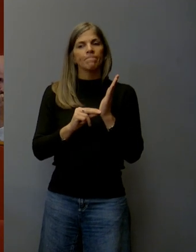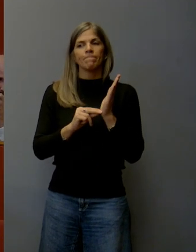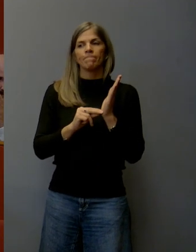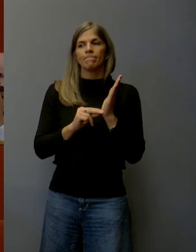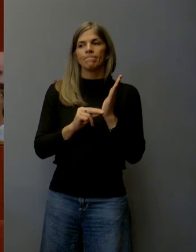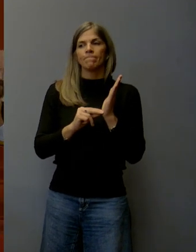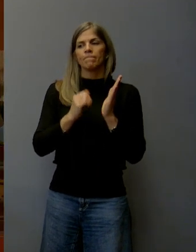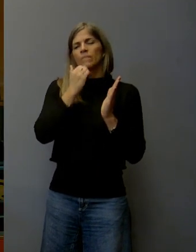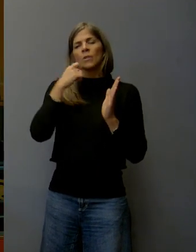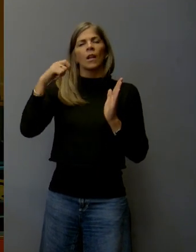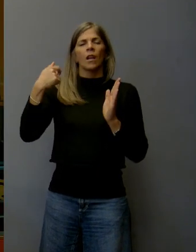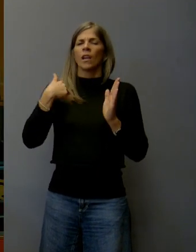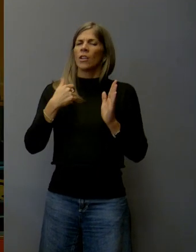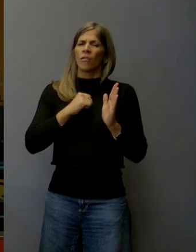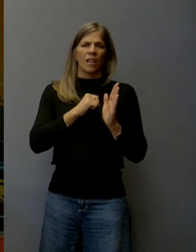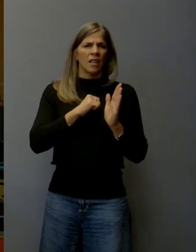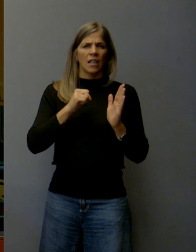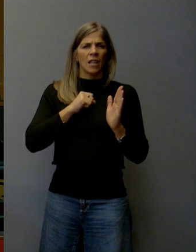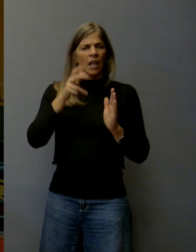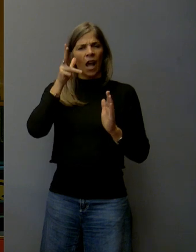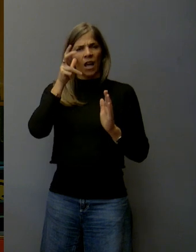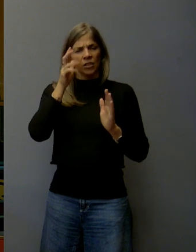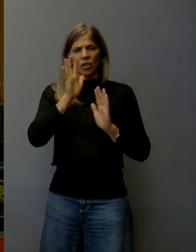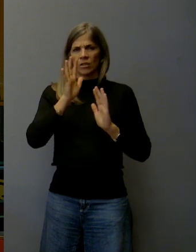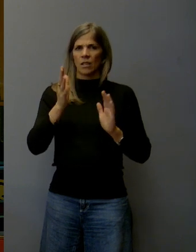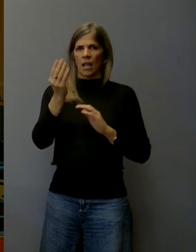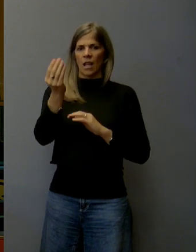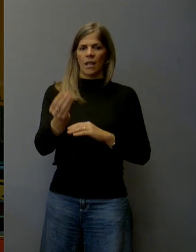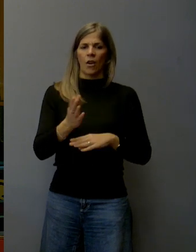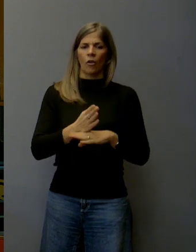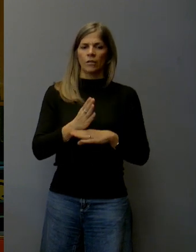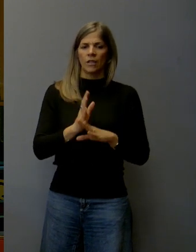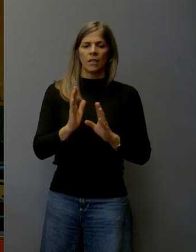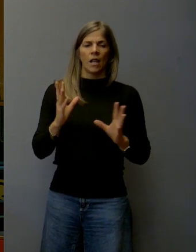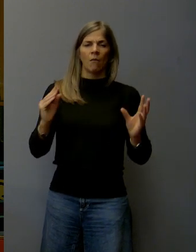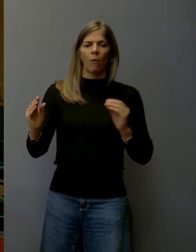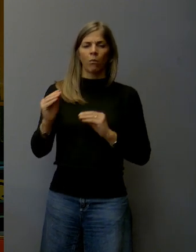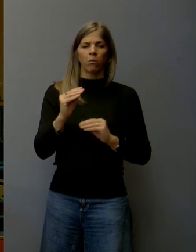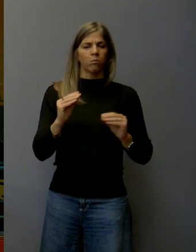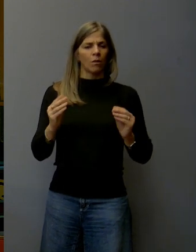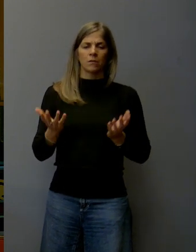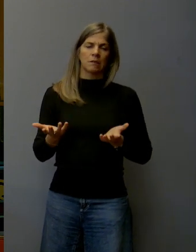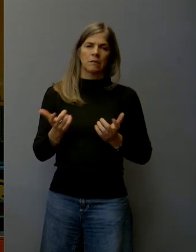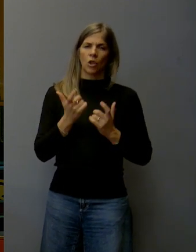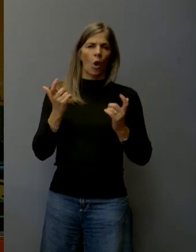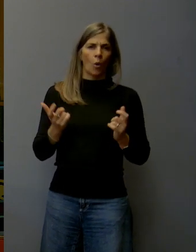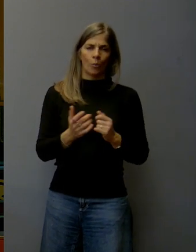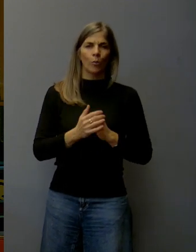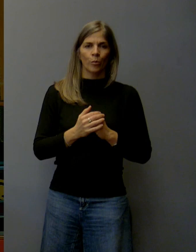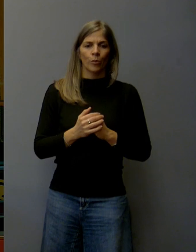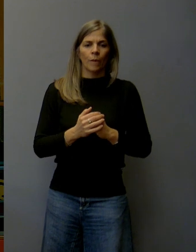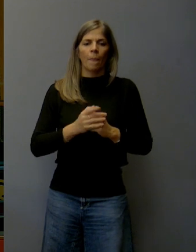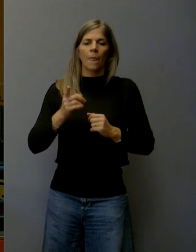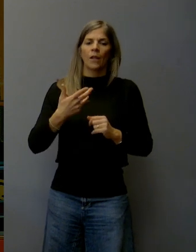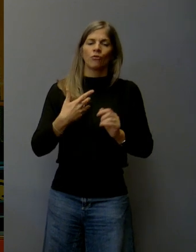faccio veramente fatica ad ascoltare il consigliere che ha tutto il diritto di potersi esprimere